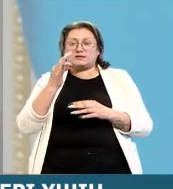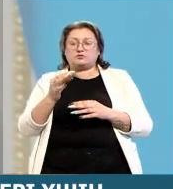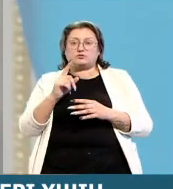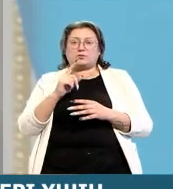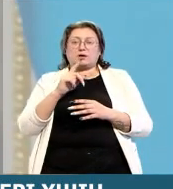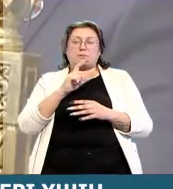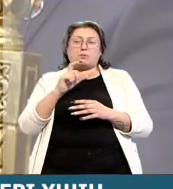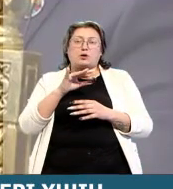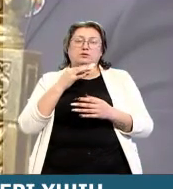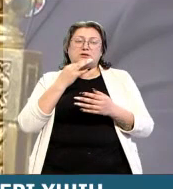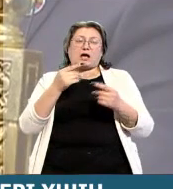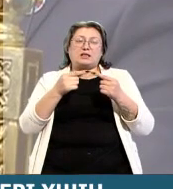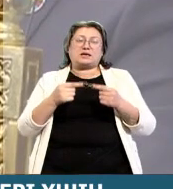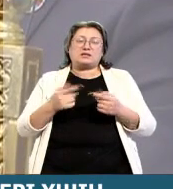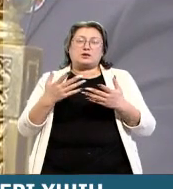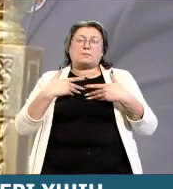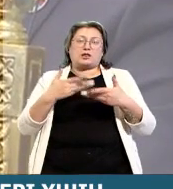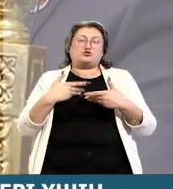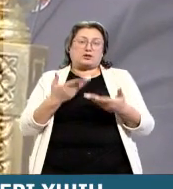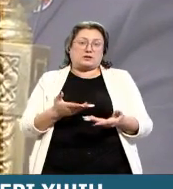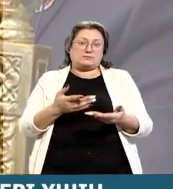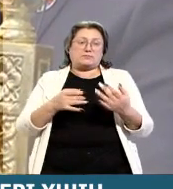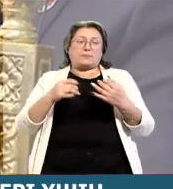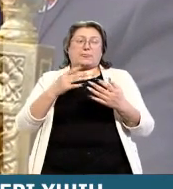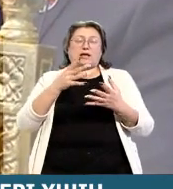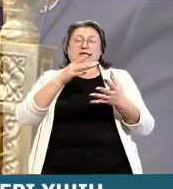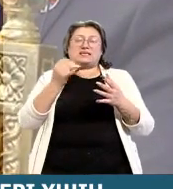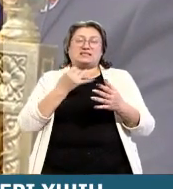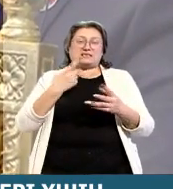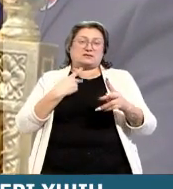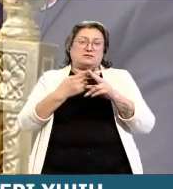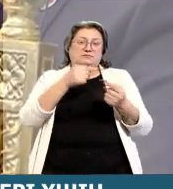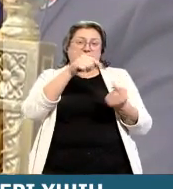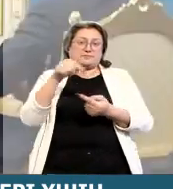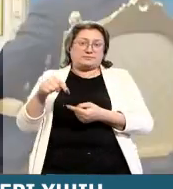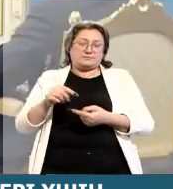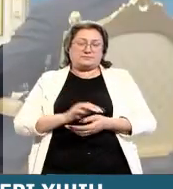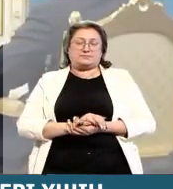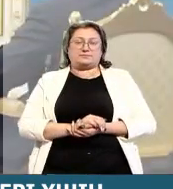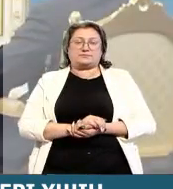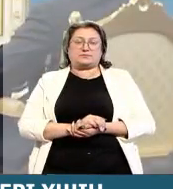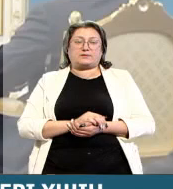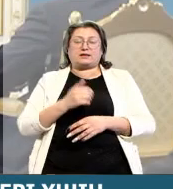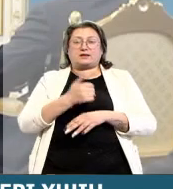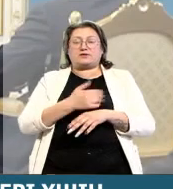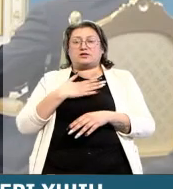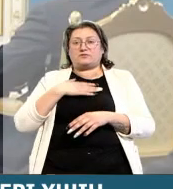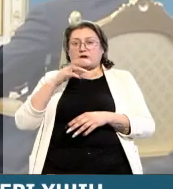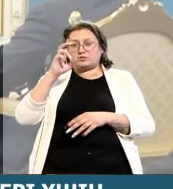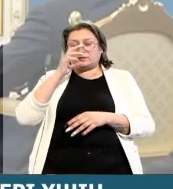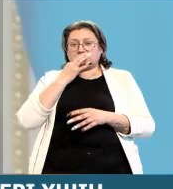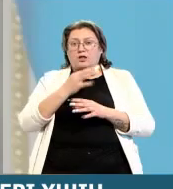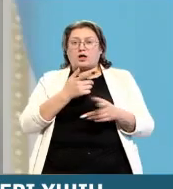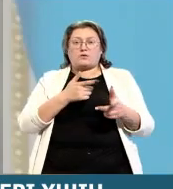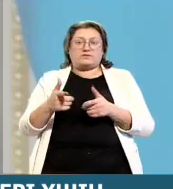мәдени-гуманитарлық саладағы ынтымақтастықтың маңызды екенін ескеріп, білім және ғылым бағыттарындағы жобаларды жүзеге асыру жөніндегі уағдаластыққа қол